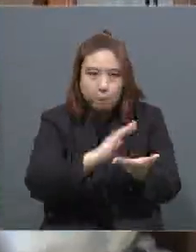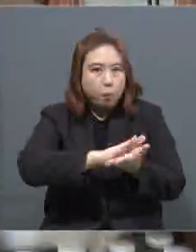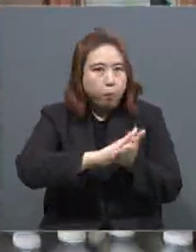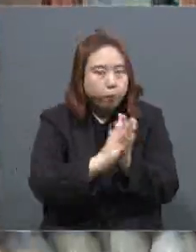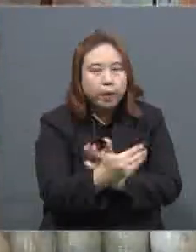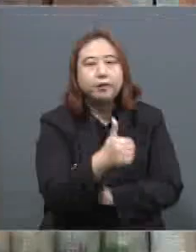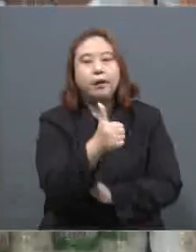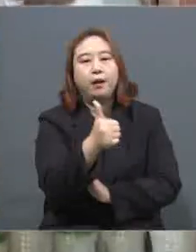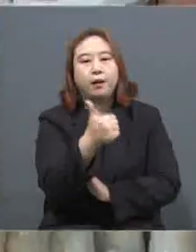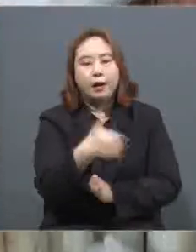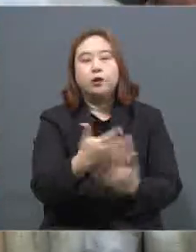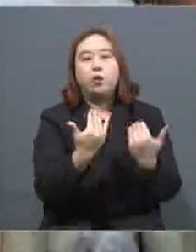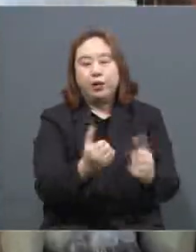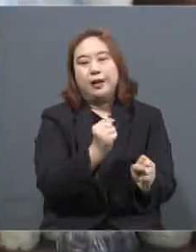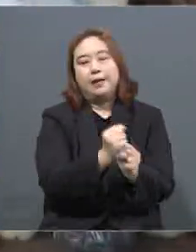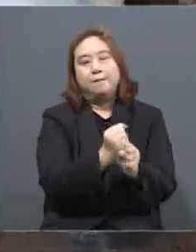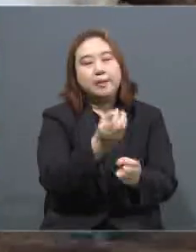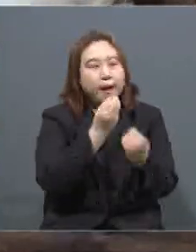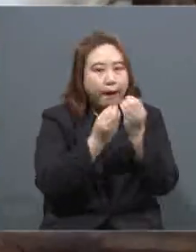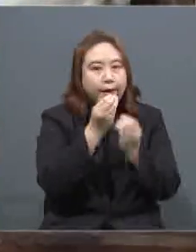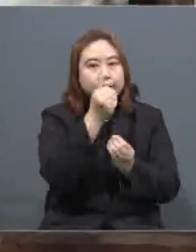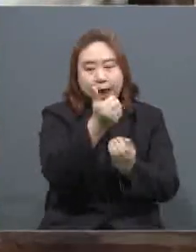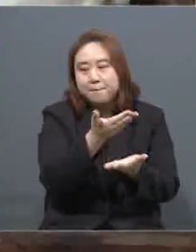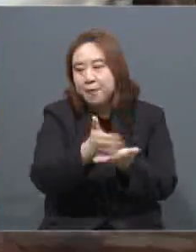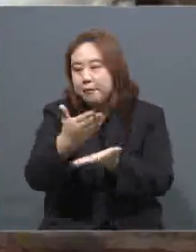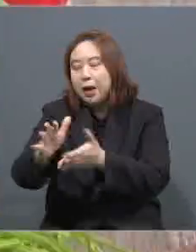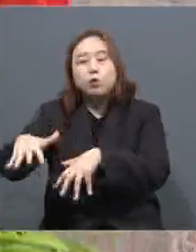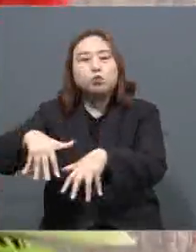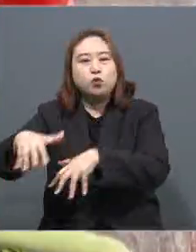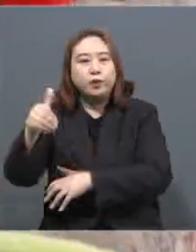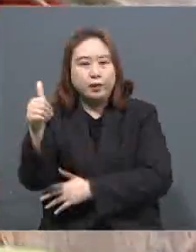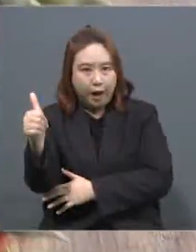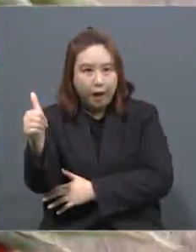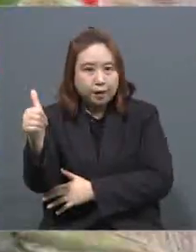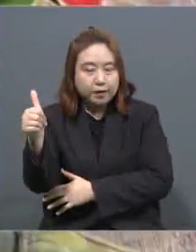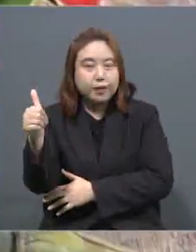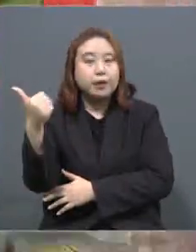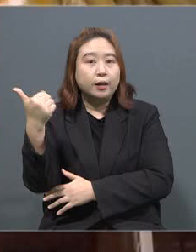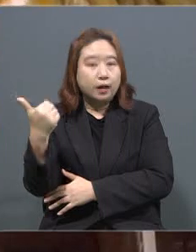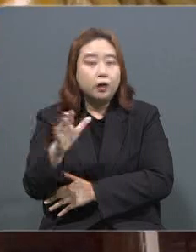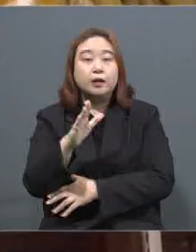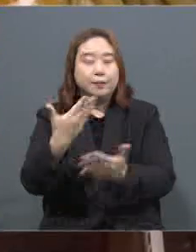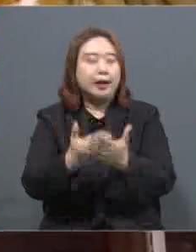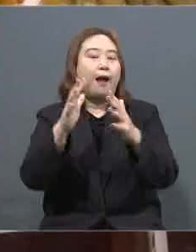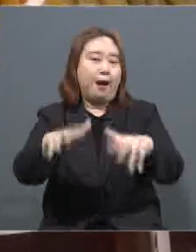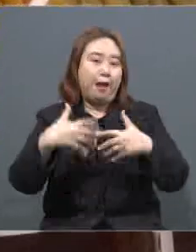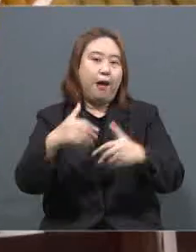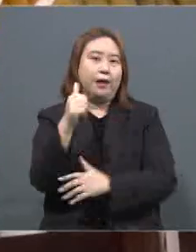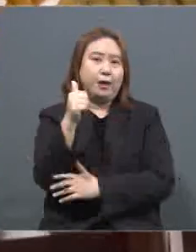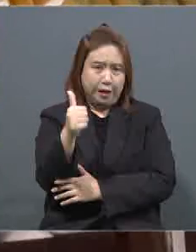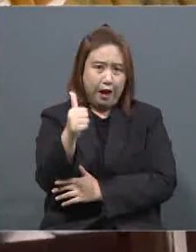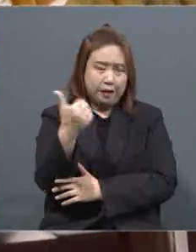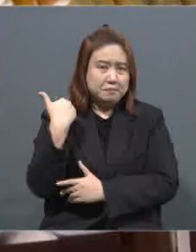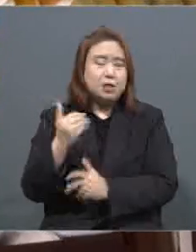จะสร้างอาหารให้กับครอบครัวได้แล้วก็แบ่งปันไปยังชุมชนด้วยแล้วก็ส่วนหนึ่งก็เป็นรายได้ด้วยเพราะว่ามี